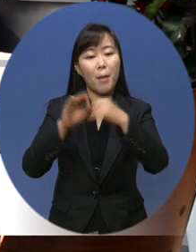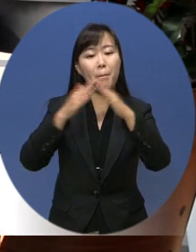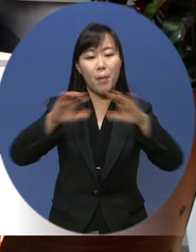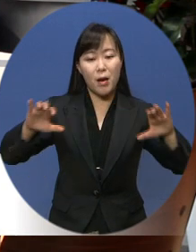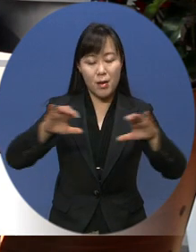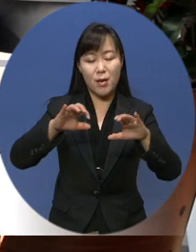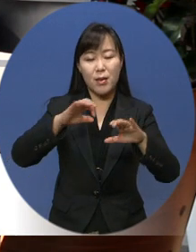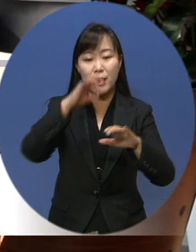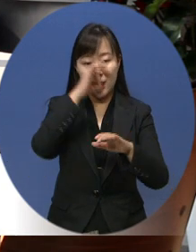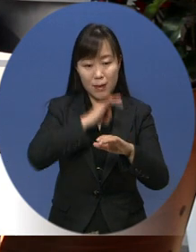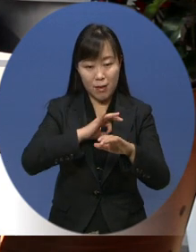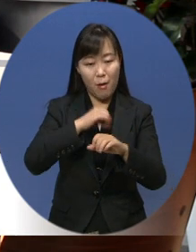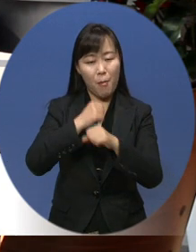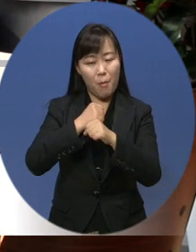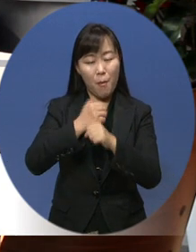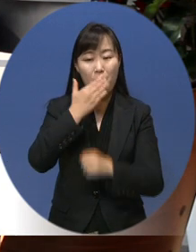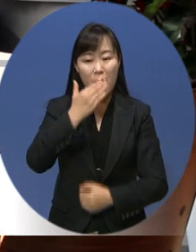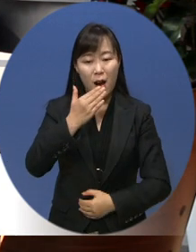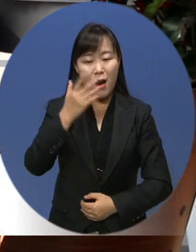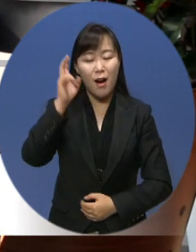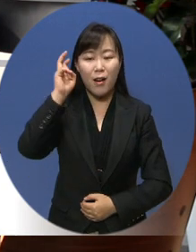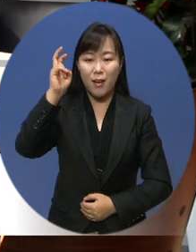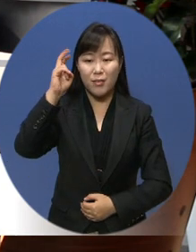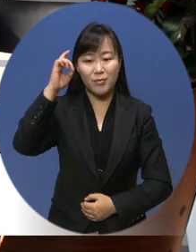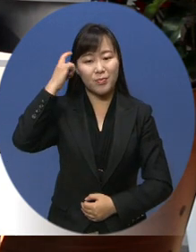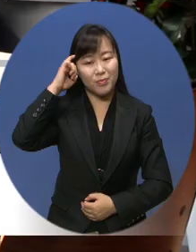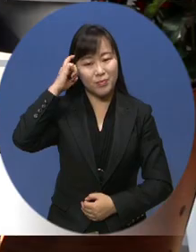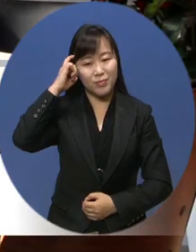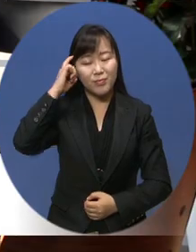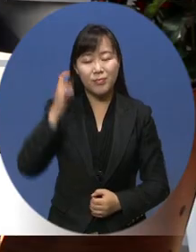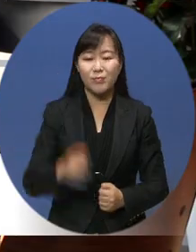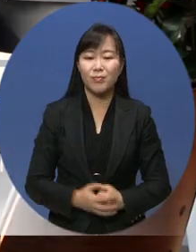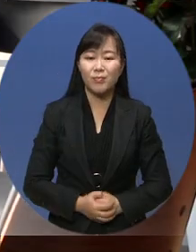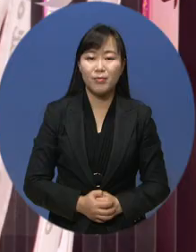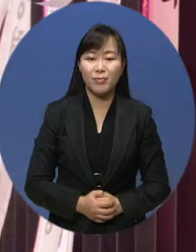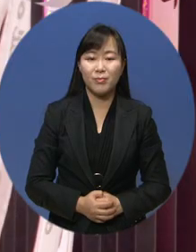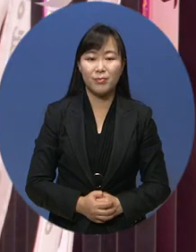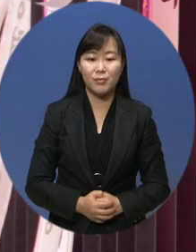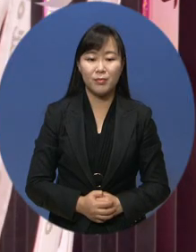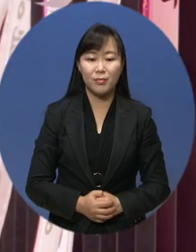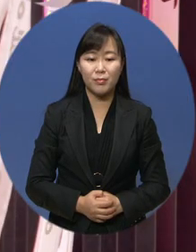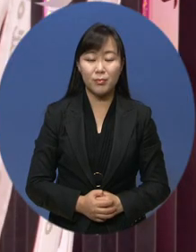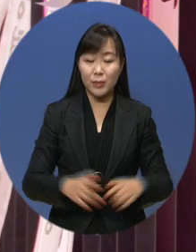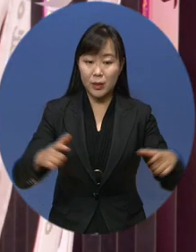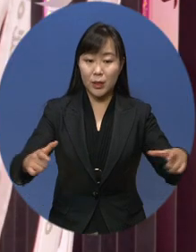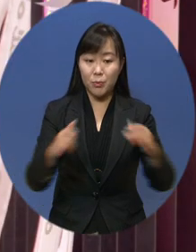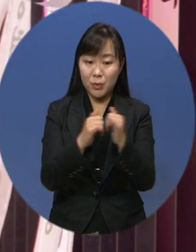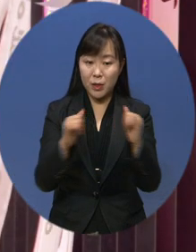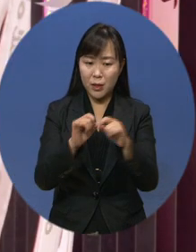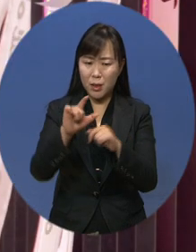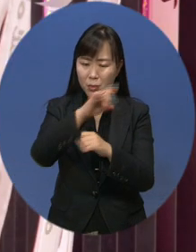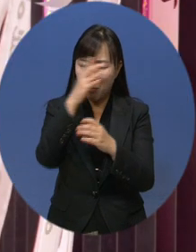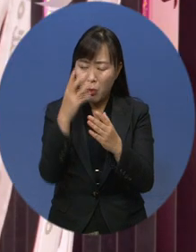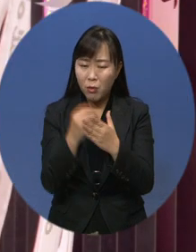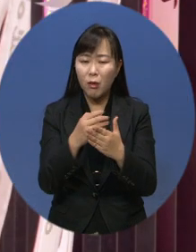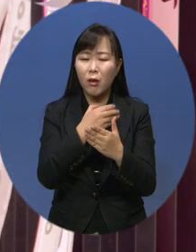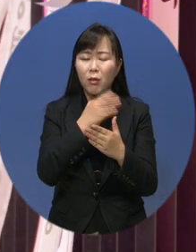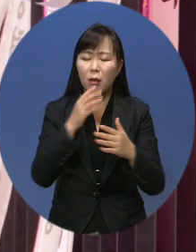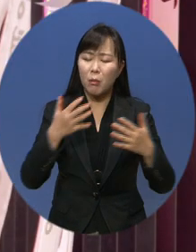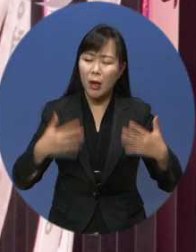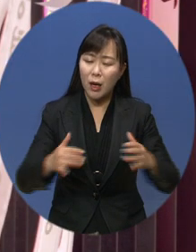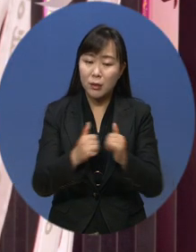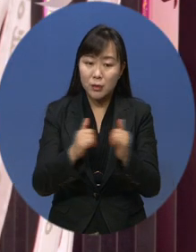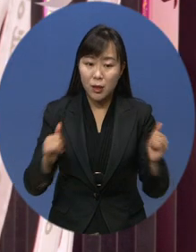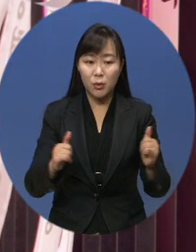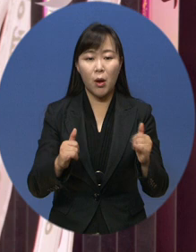마을에서도 이어 기적이 창출 되지 않을까 그렇게 생각합니다 이 지역 주민 대부분이 노약자